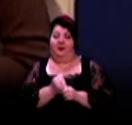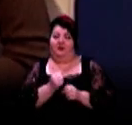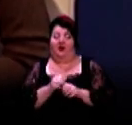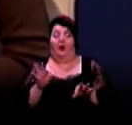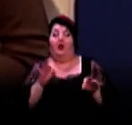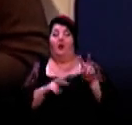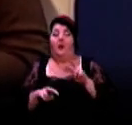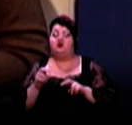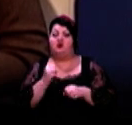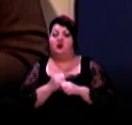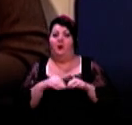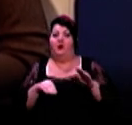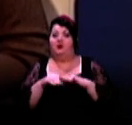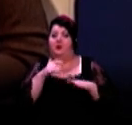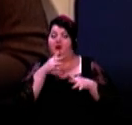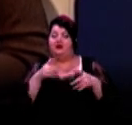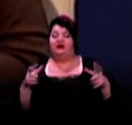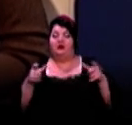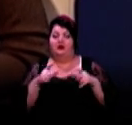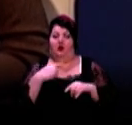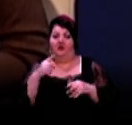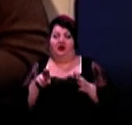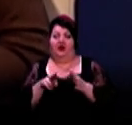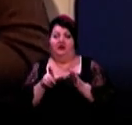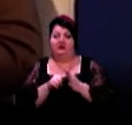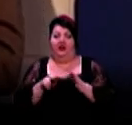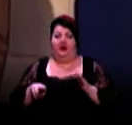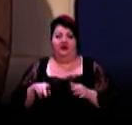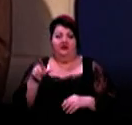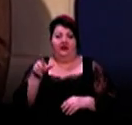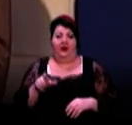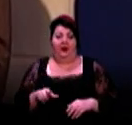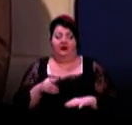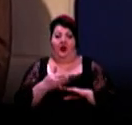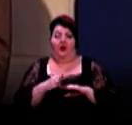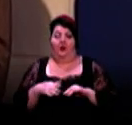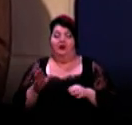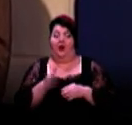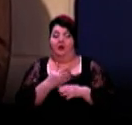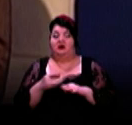пошук роботи під час карантину говорили з директором Полтавської міськрайонної філії Полтавського обласного центру